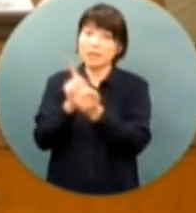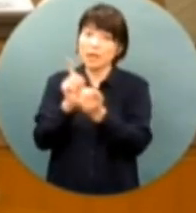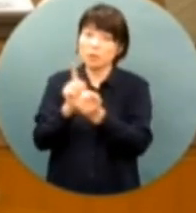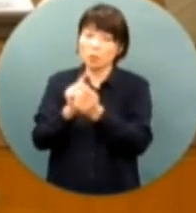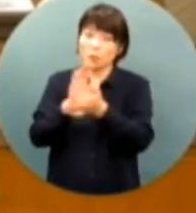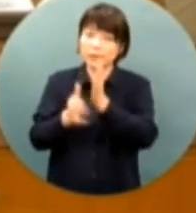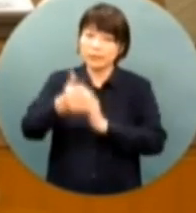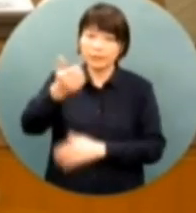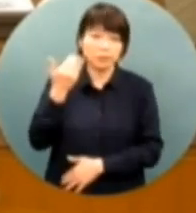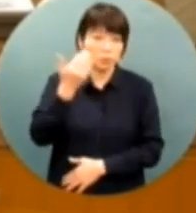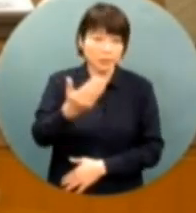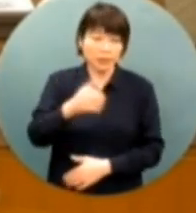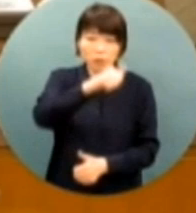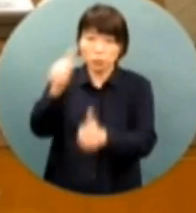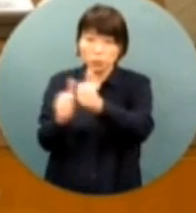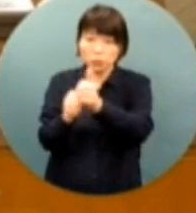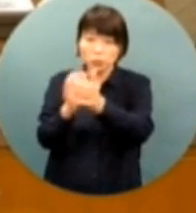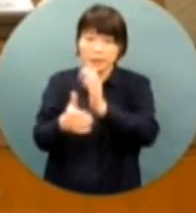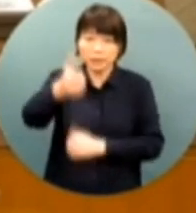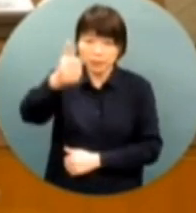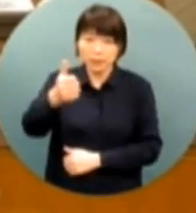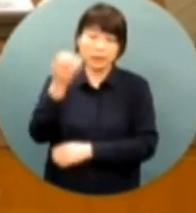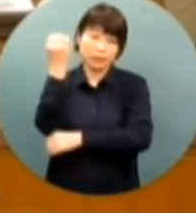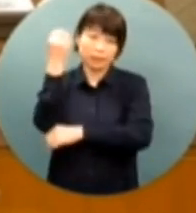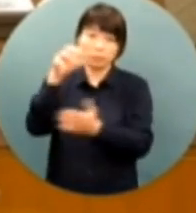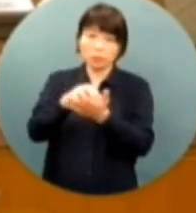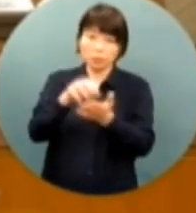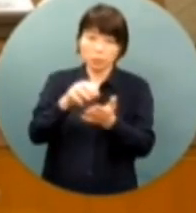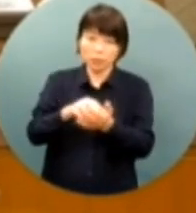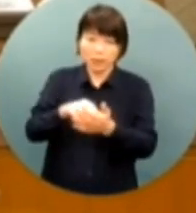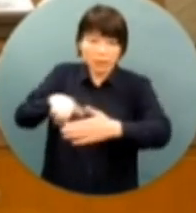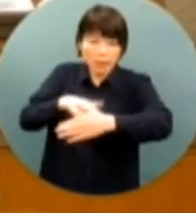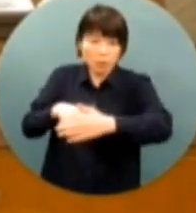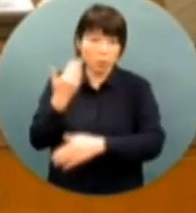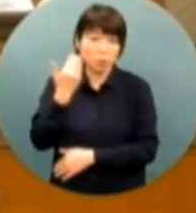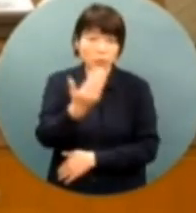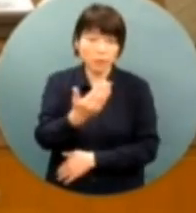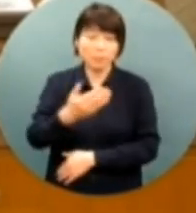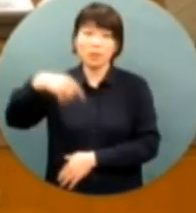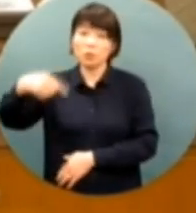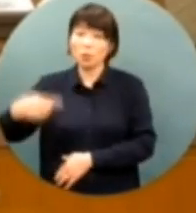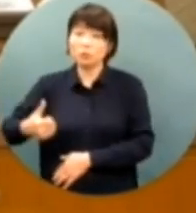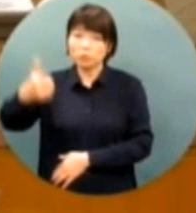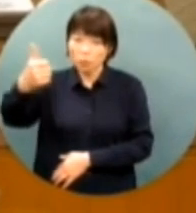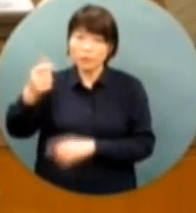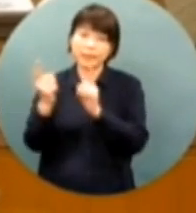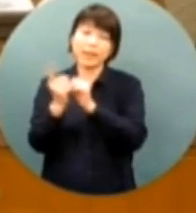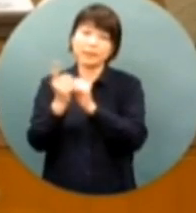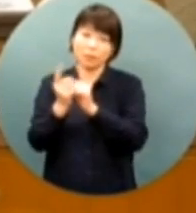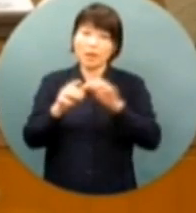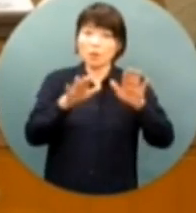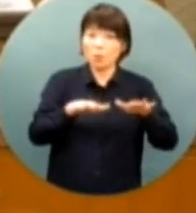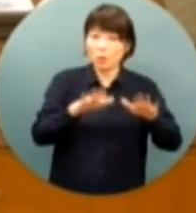伺います。また副知事には新聞報道にあった発言の真意を伺います。そして教育庁には、今